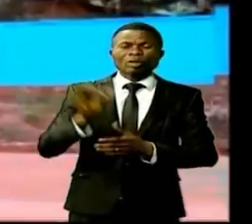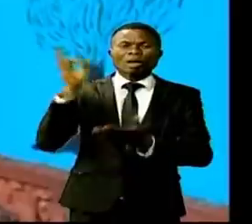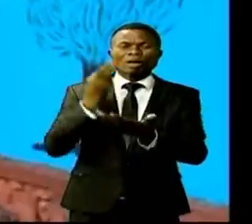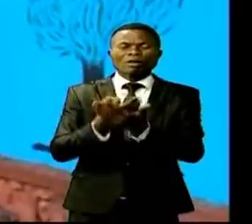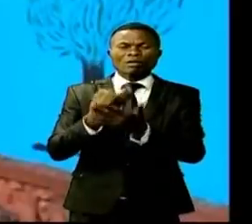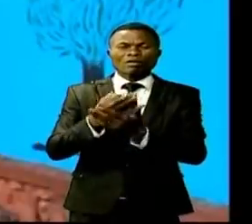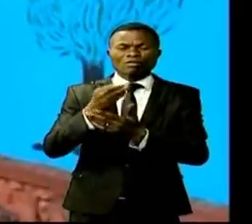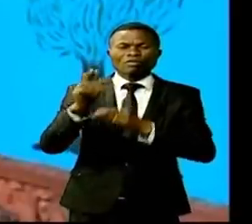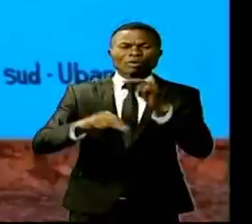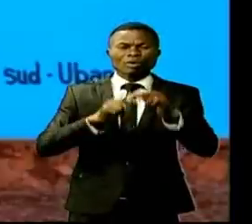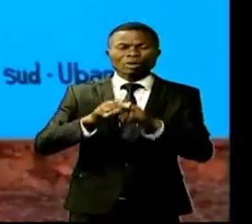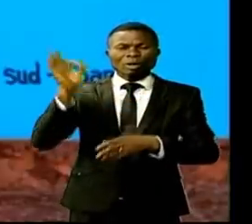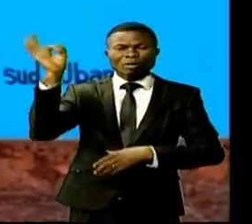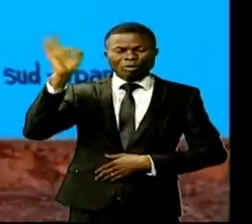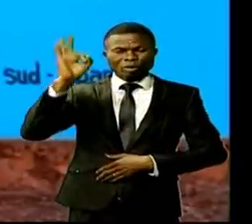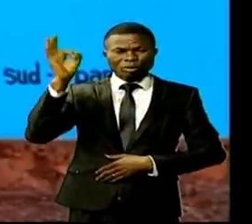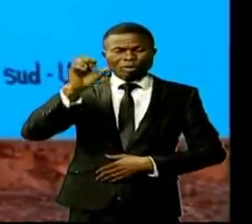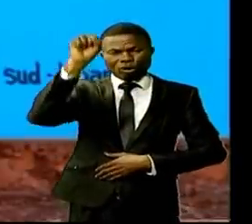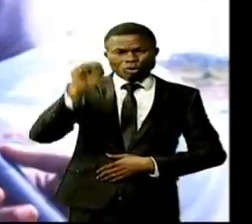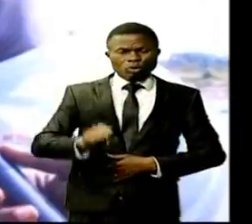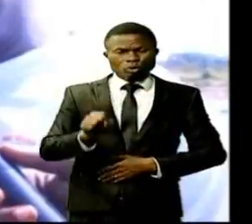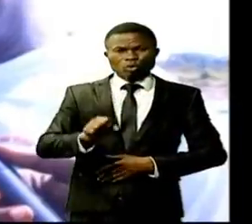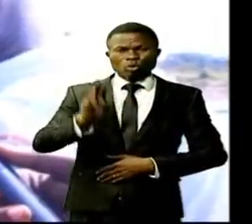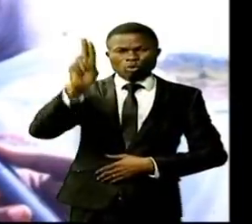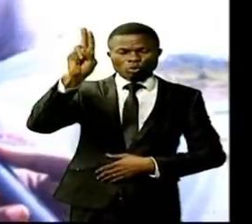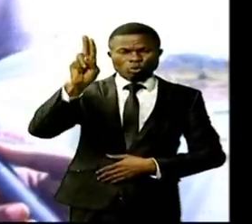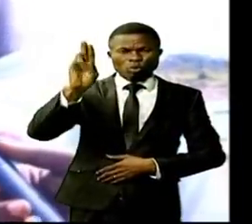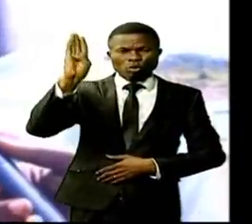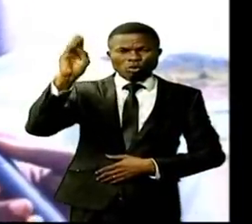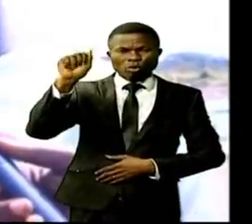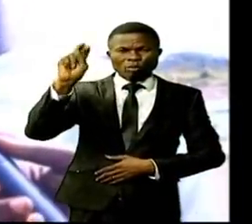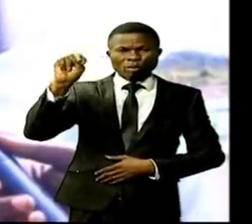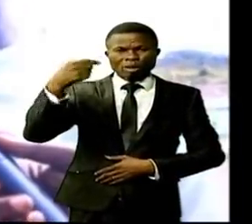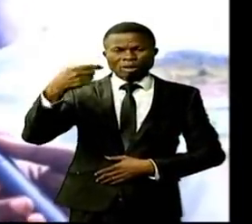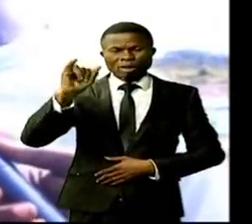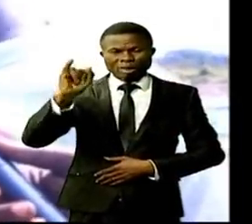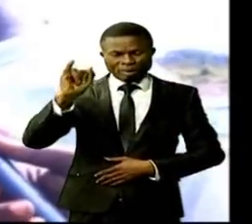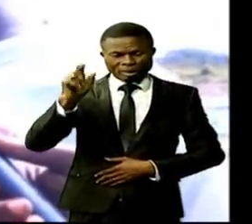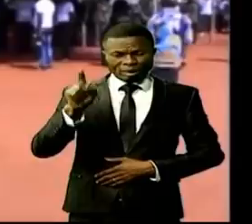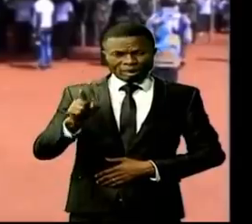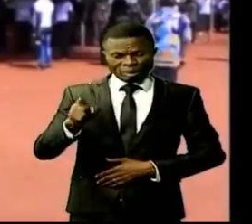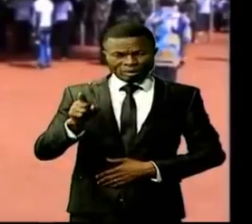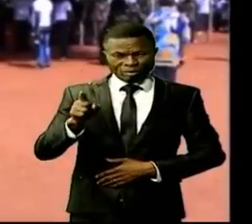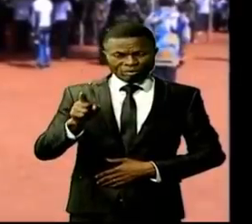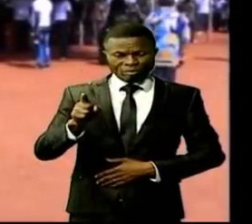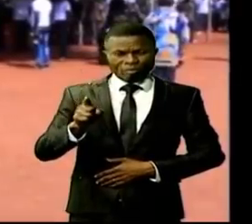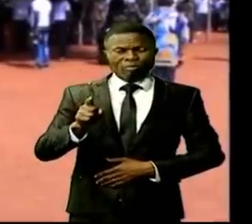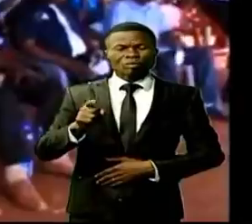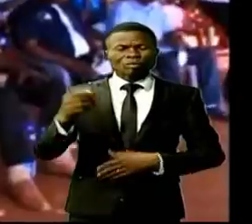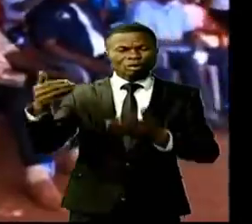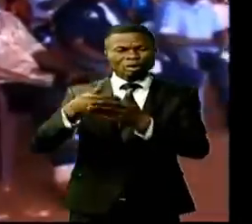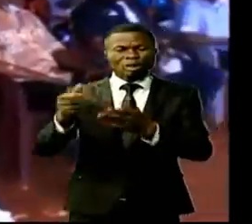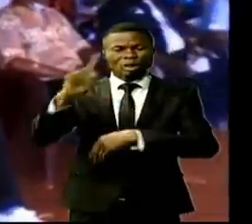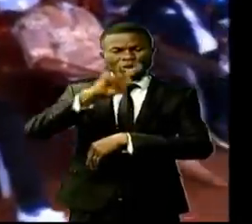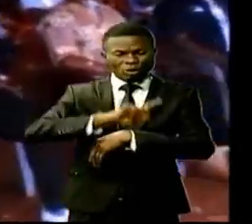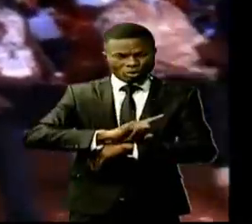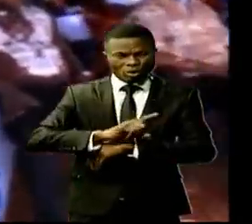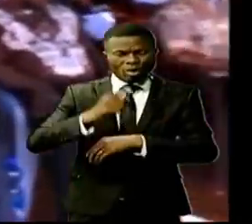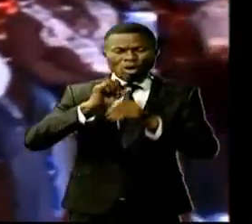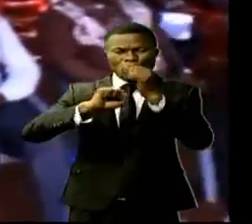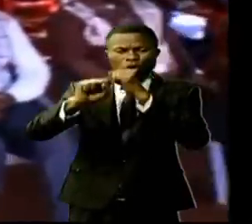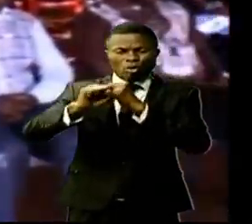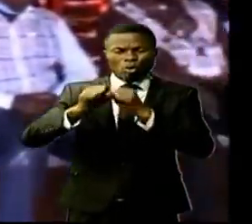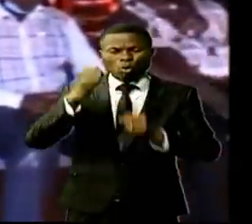national antenne du Nord et Sud-Ubangi, que dirige M. Christian Waha Mangou, a capitalisé cette journée pour mobiliser